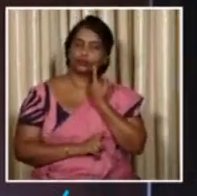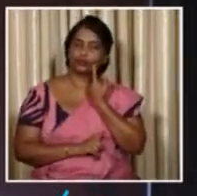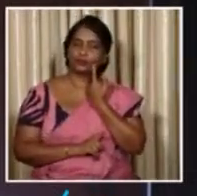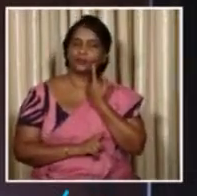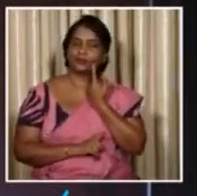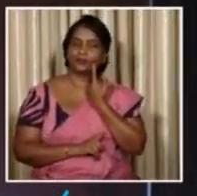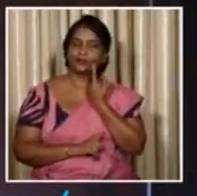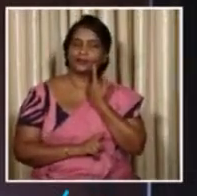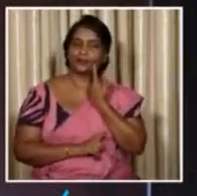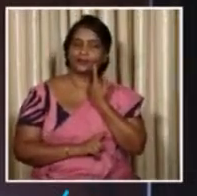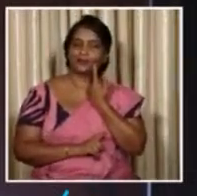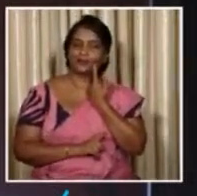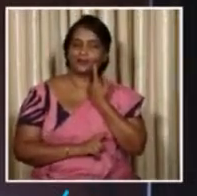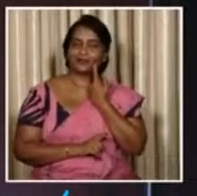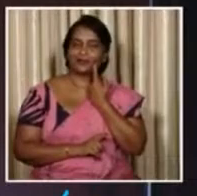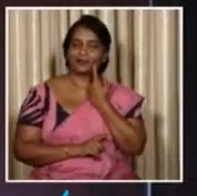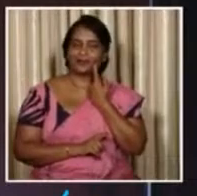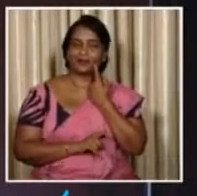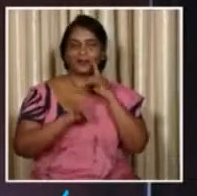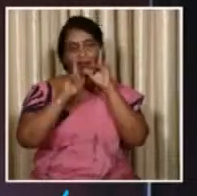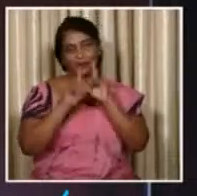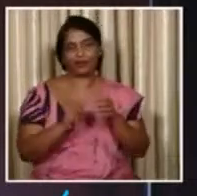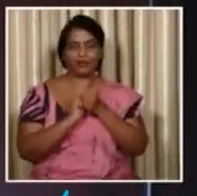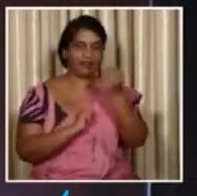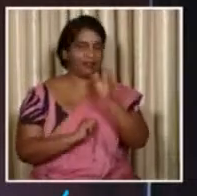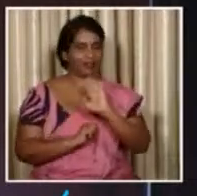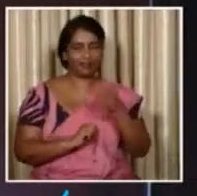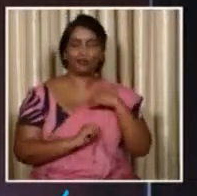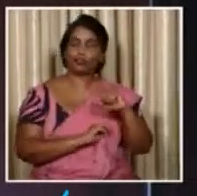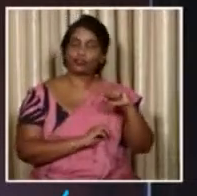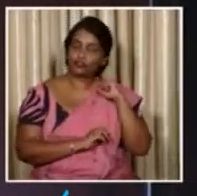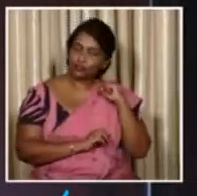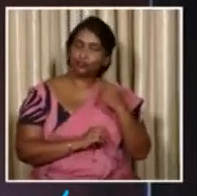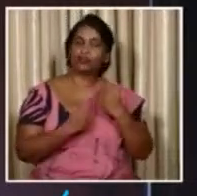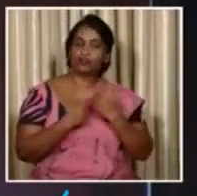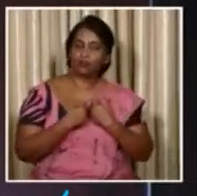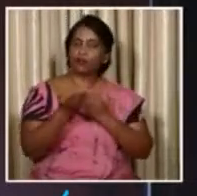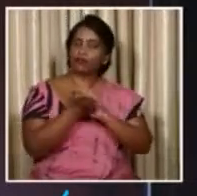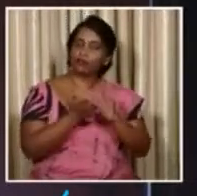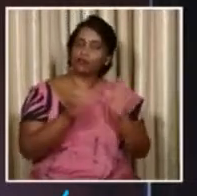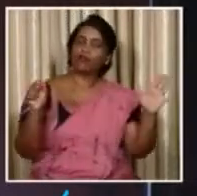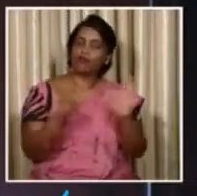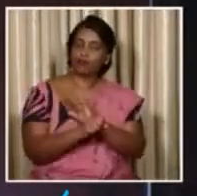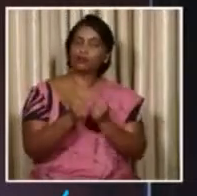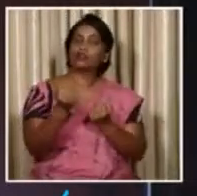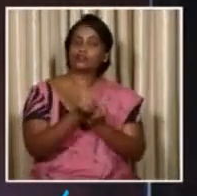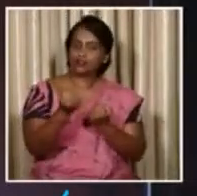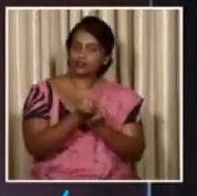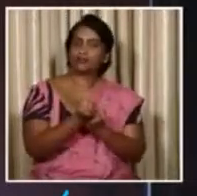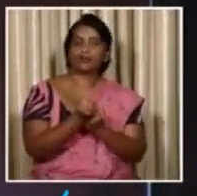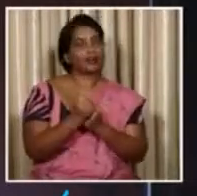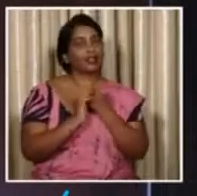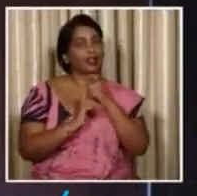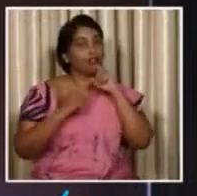වෙලා අනේ එහෙම කරන්න දෙන්නේ නැහැ. අපේ ශක්තියෙන් අපිට කලහයකී සම්පූර්ණ සහයෝගය